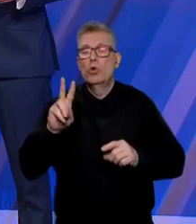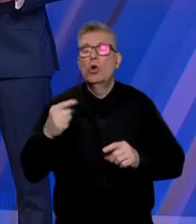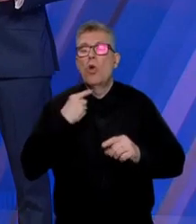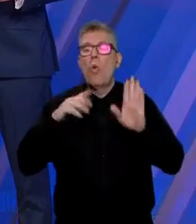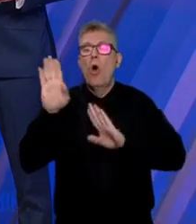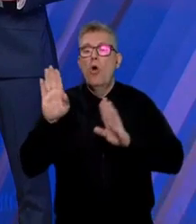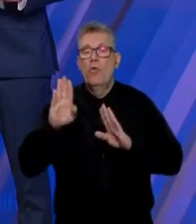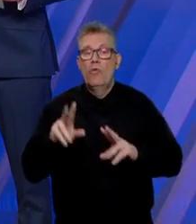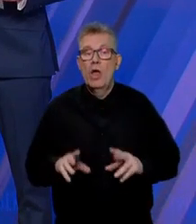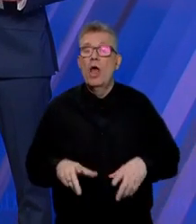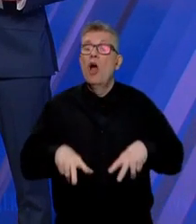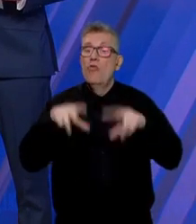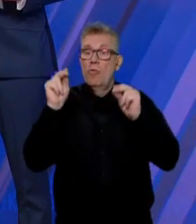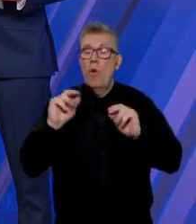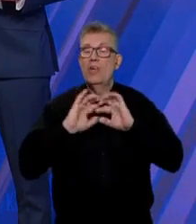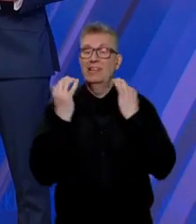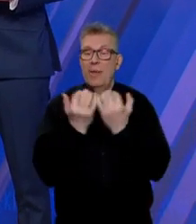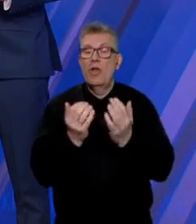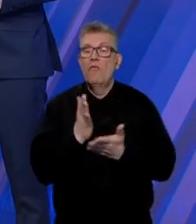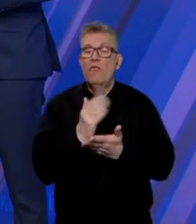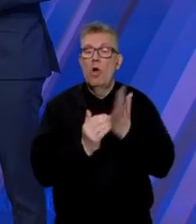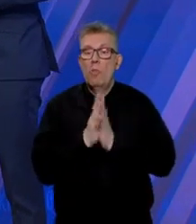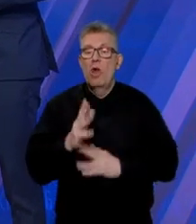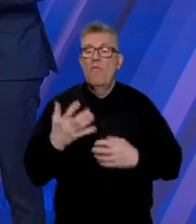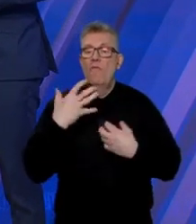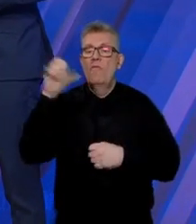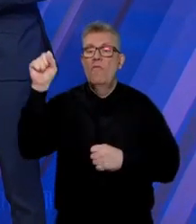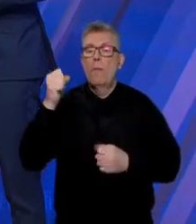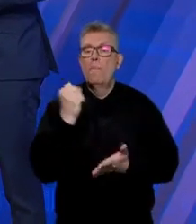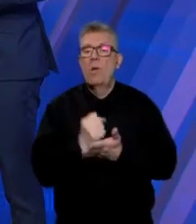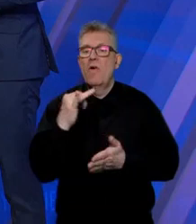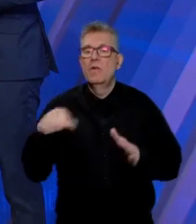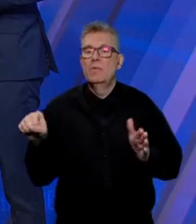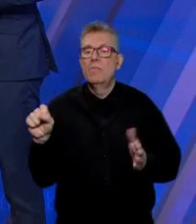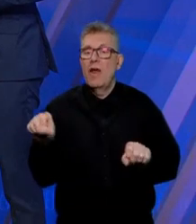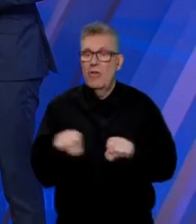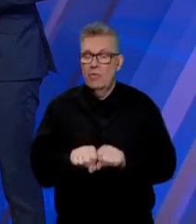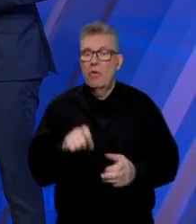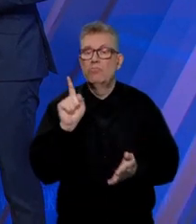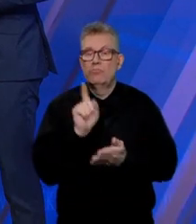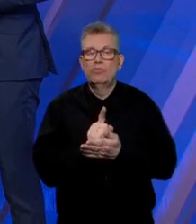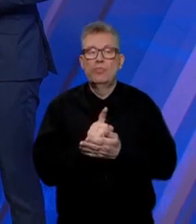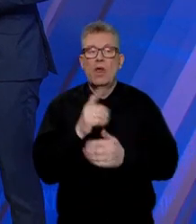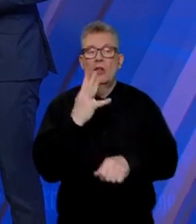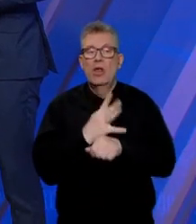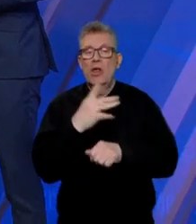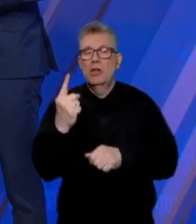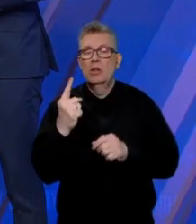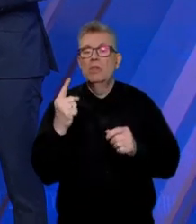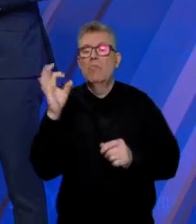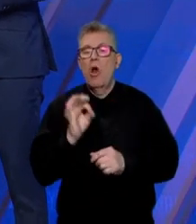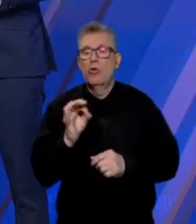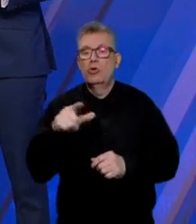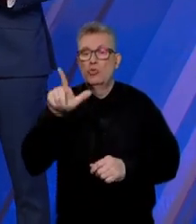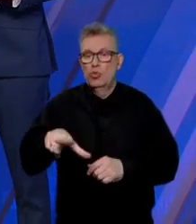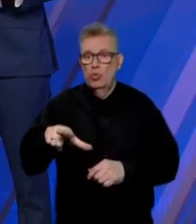W wyborach do Sejmiku Województwa Podlaskiego zwyciężyło Prawo i Sprawiedliwość, zdobyło 41% poparcia. Na drugim